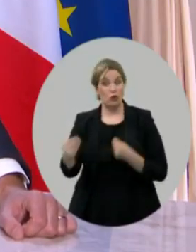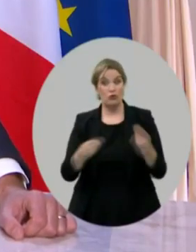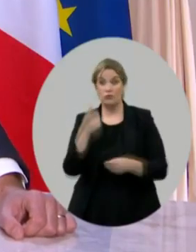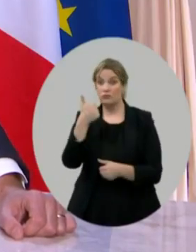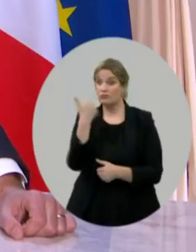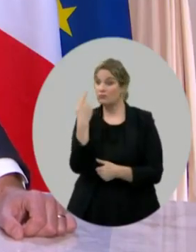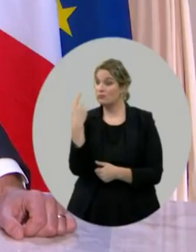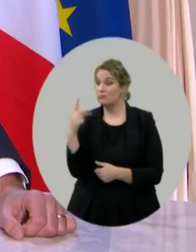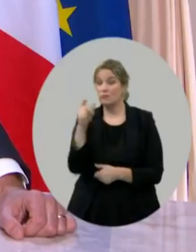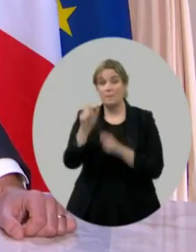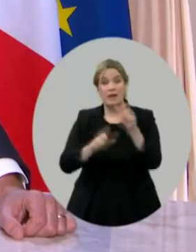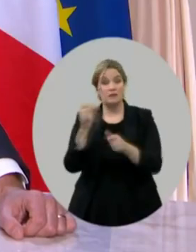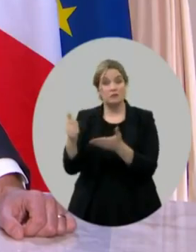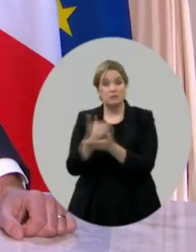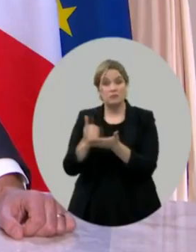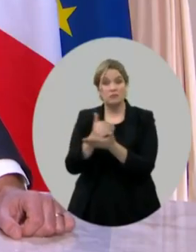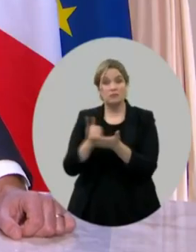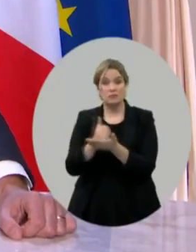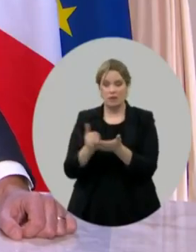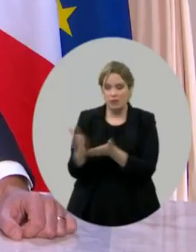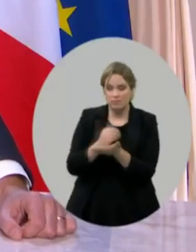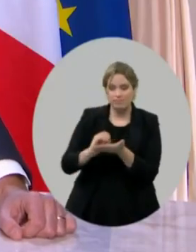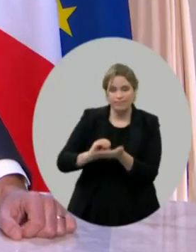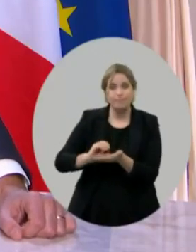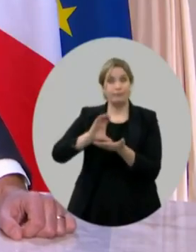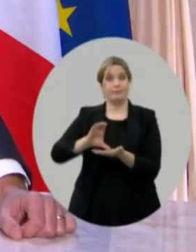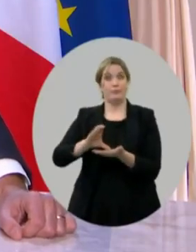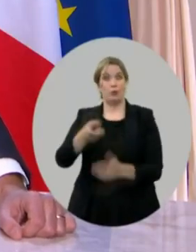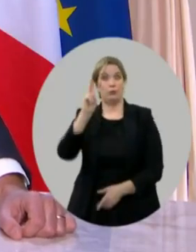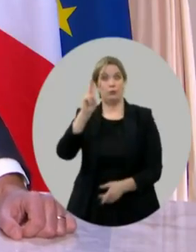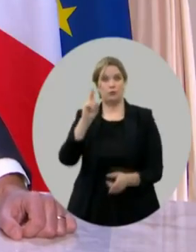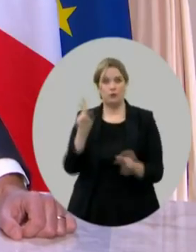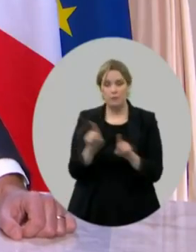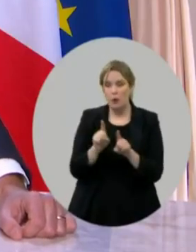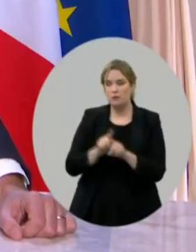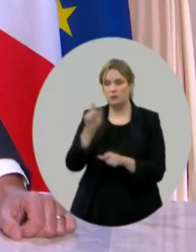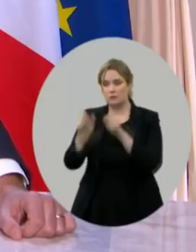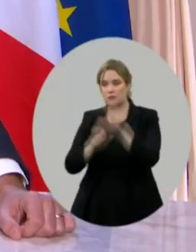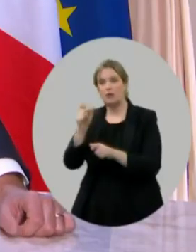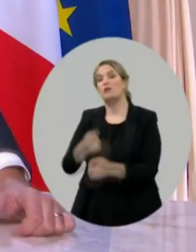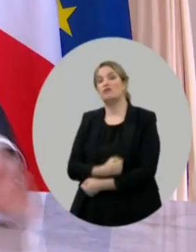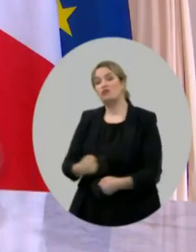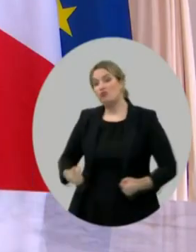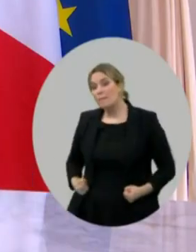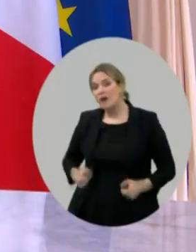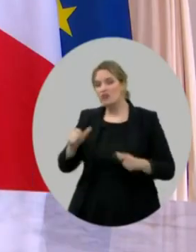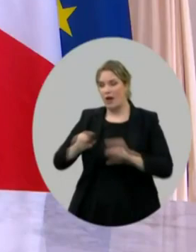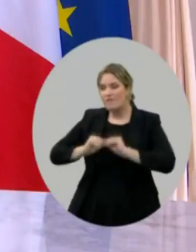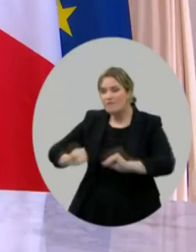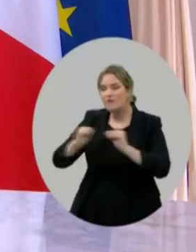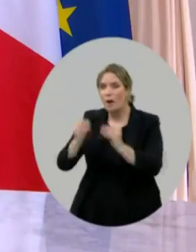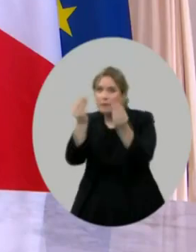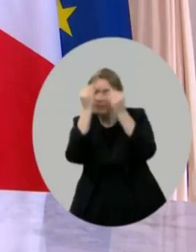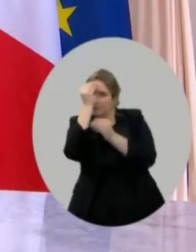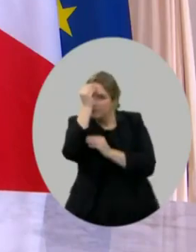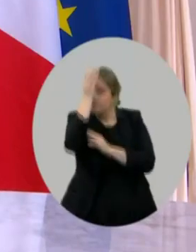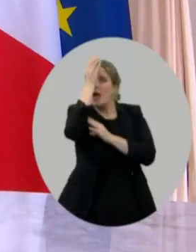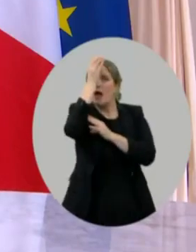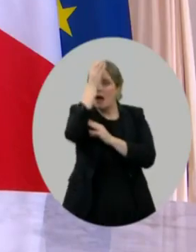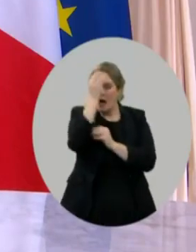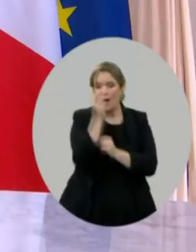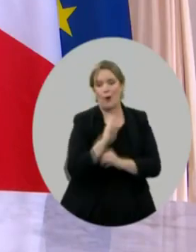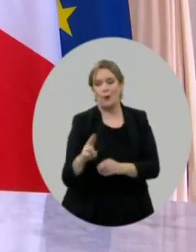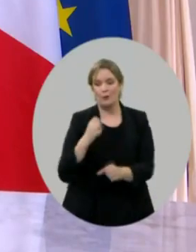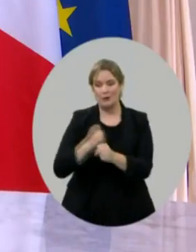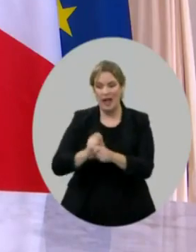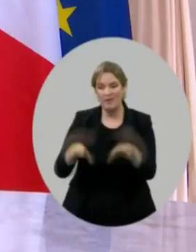gagner davantage par celui-ci, en formant nos concitoyens qui sont au chômage pour qu'ils puissent retrouver un